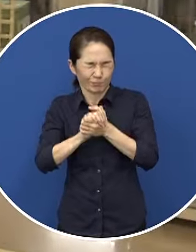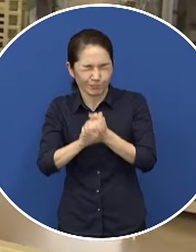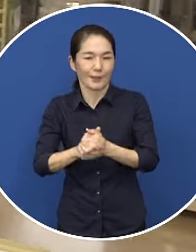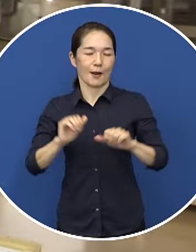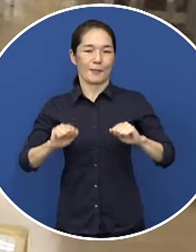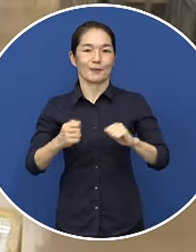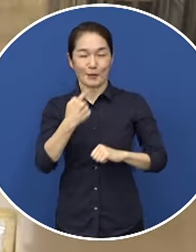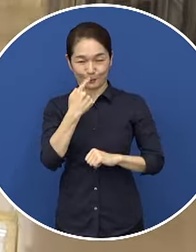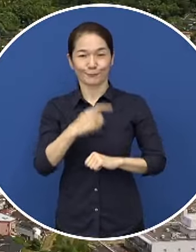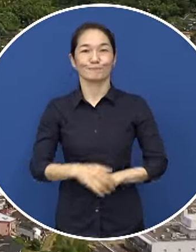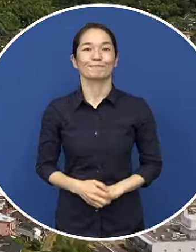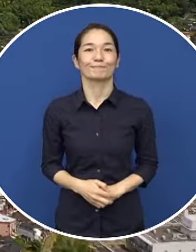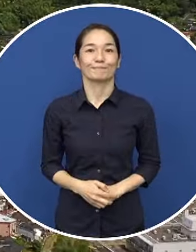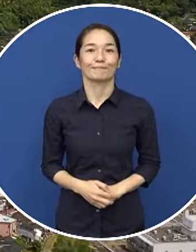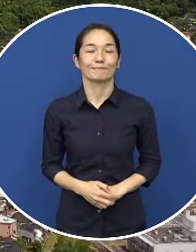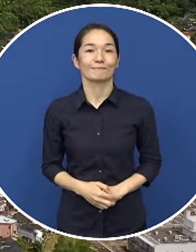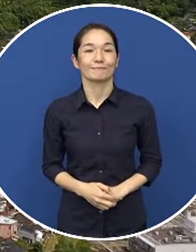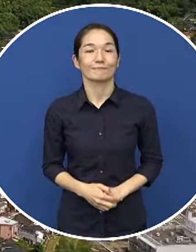工場は。はい。